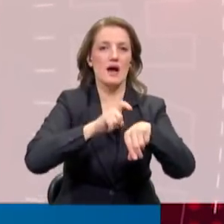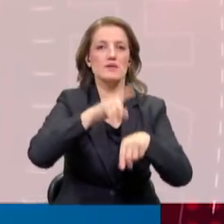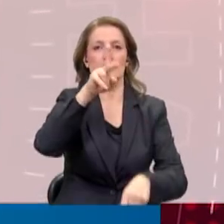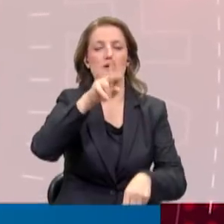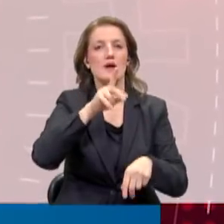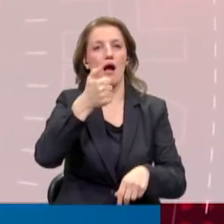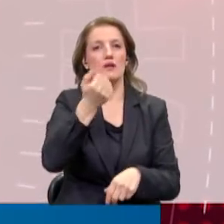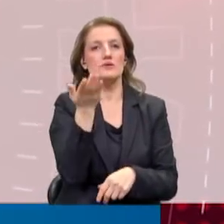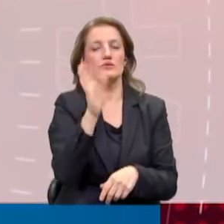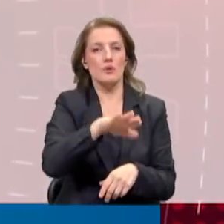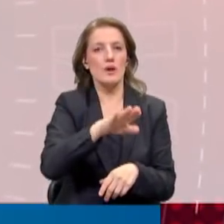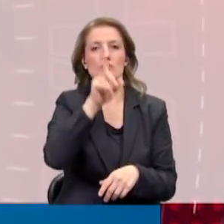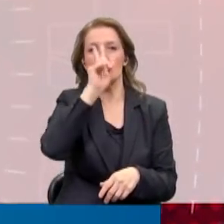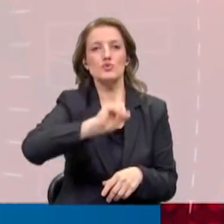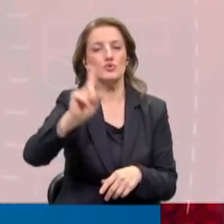18 civarında